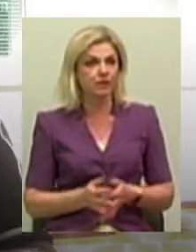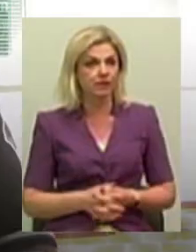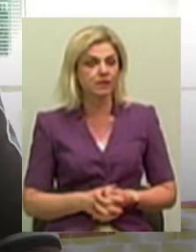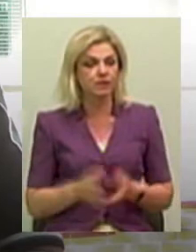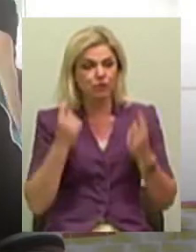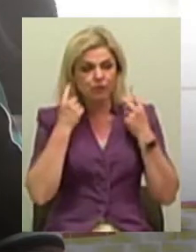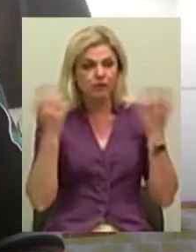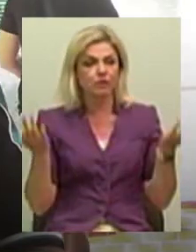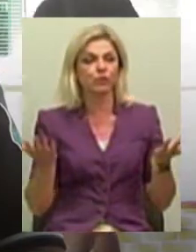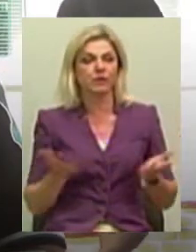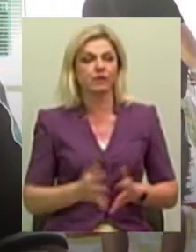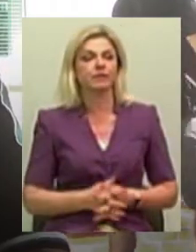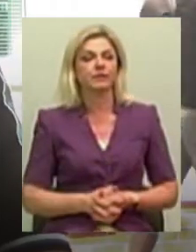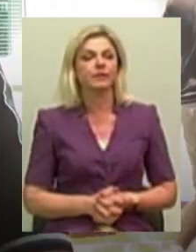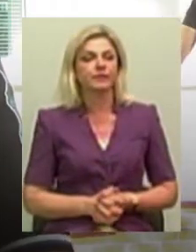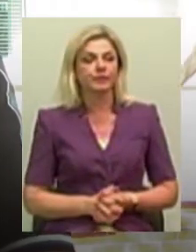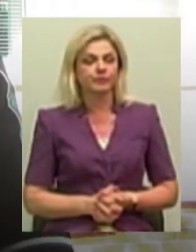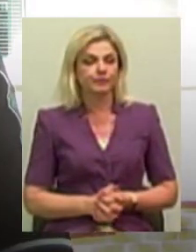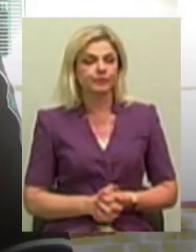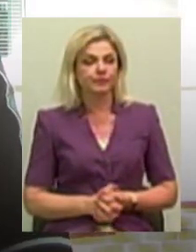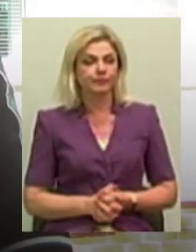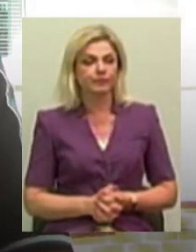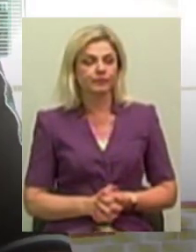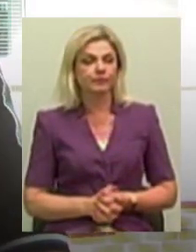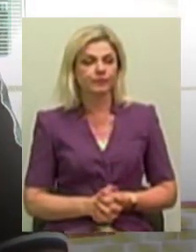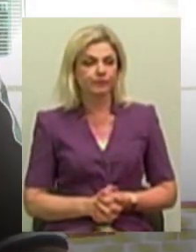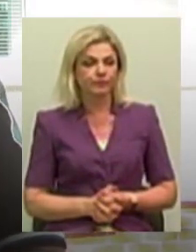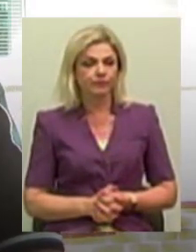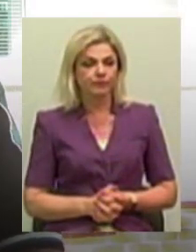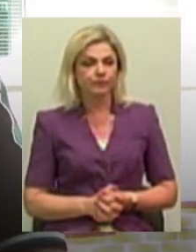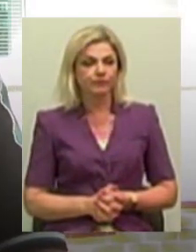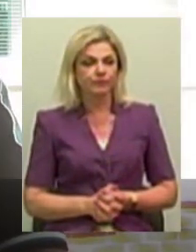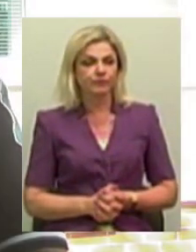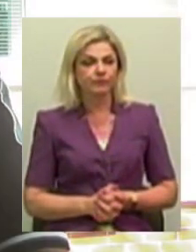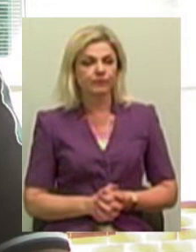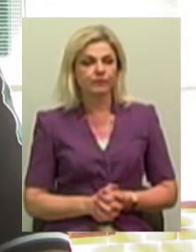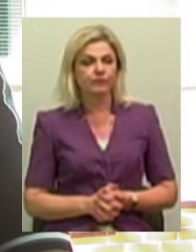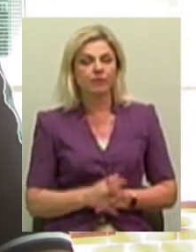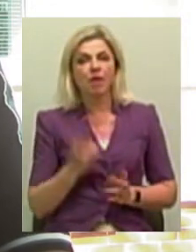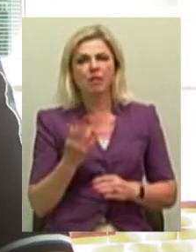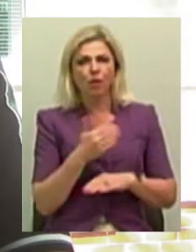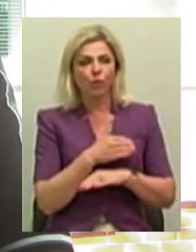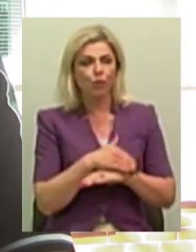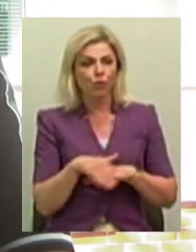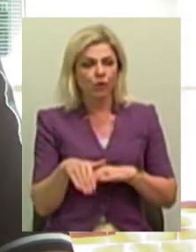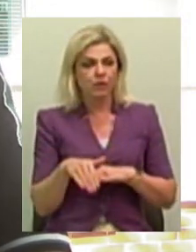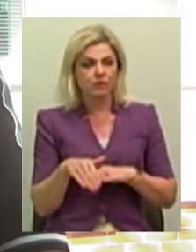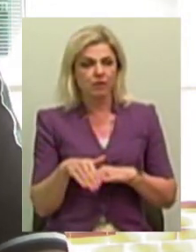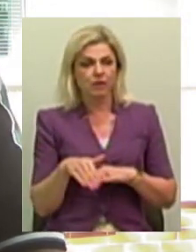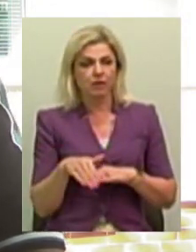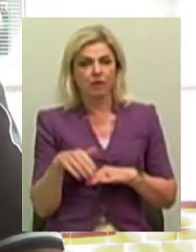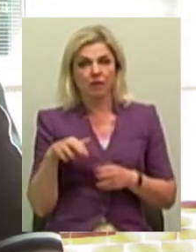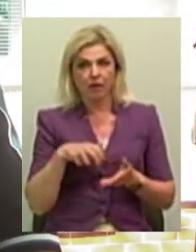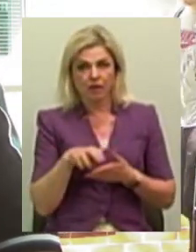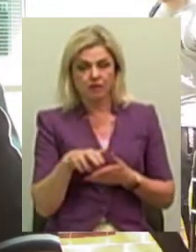заміновано. Прийшлося виходити з здання. Тепер чекаємо на вулиці, коли це все закриється, і повернемося